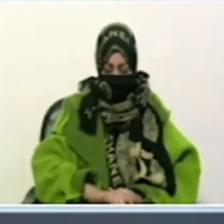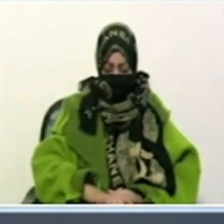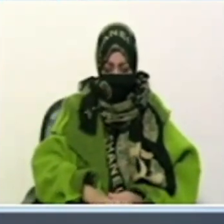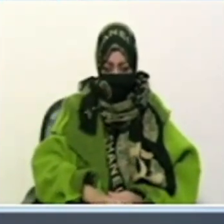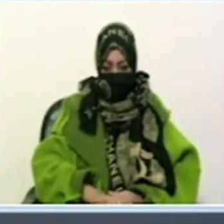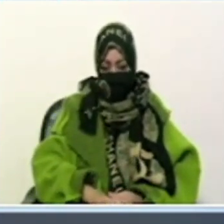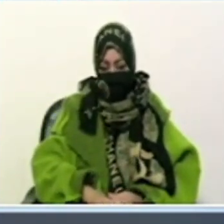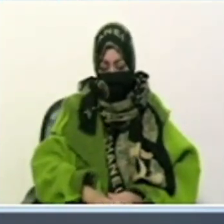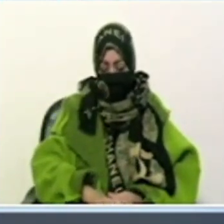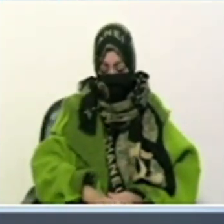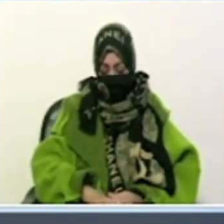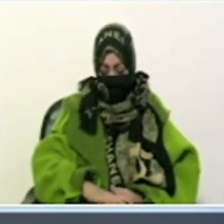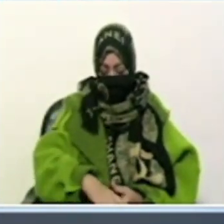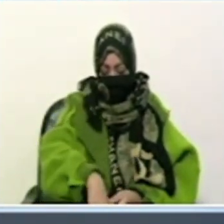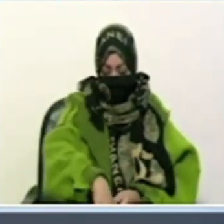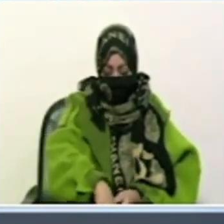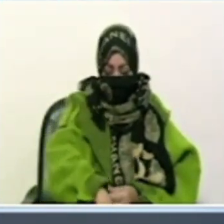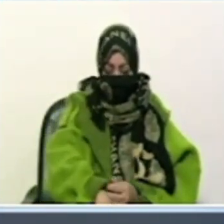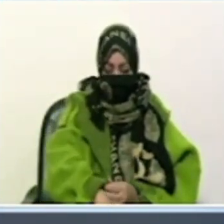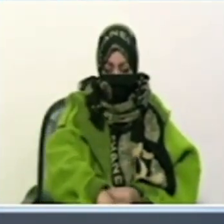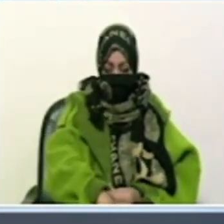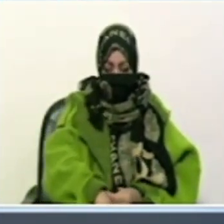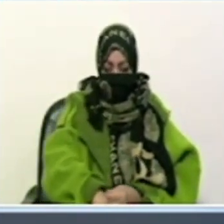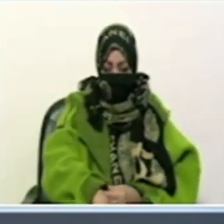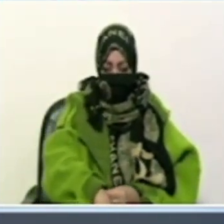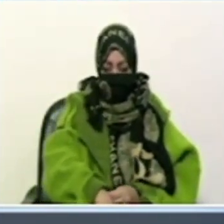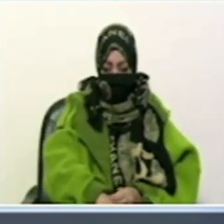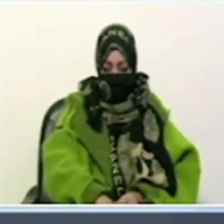ما ورد من الأسئلة. سؤال الأخ حسين